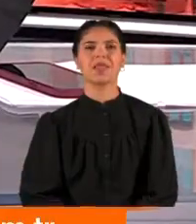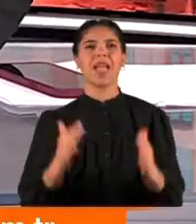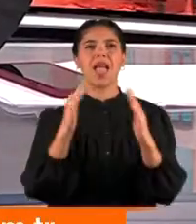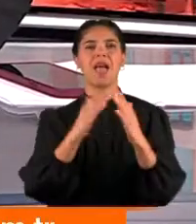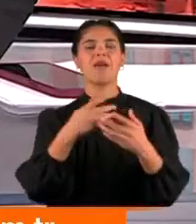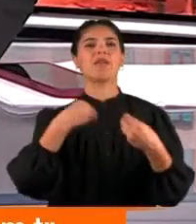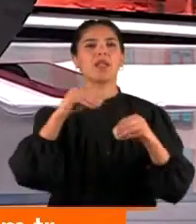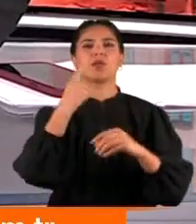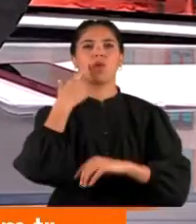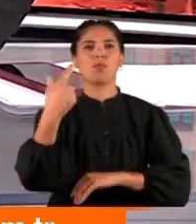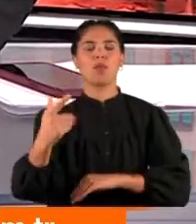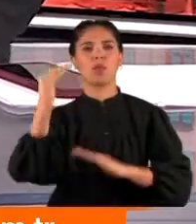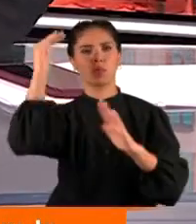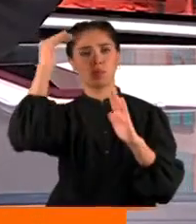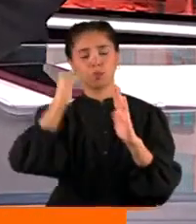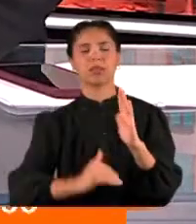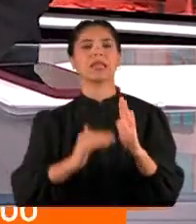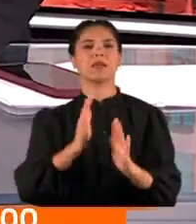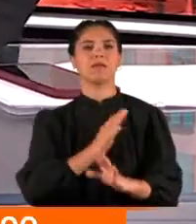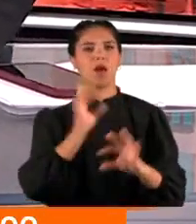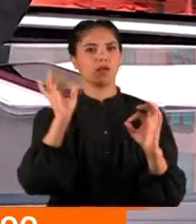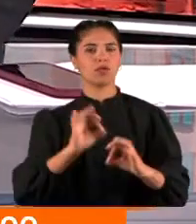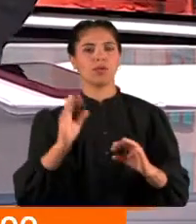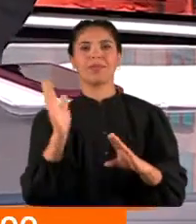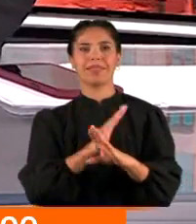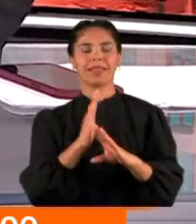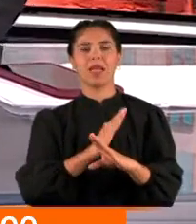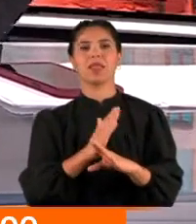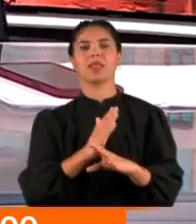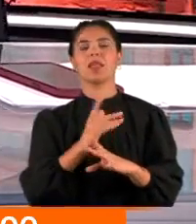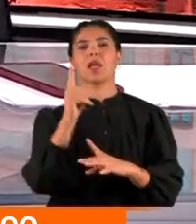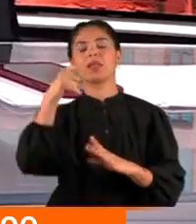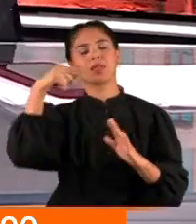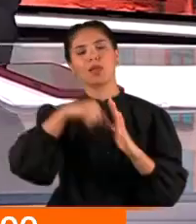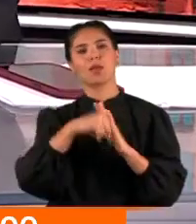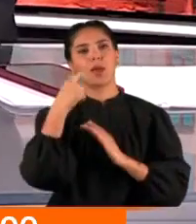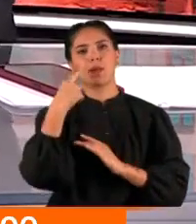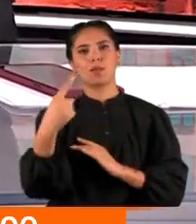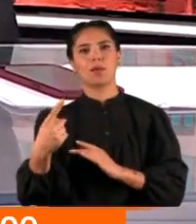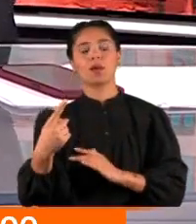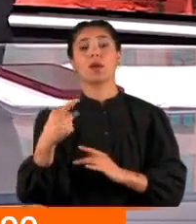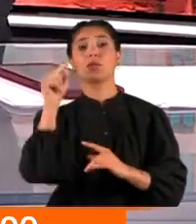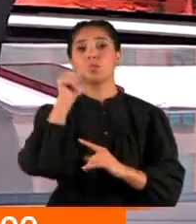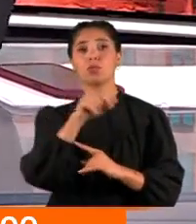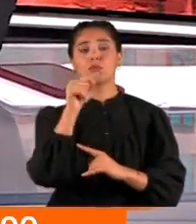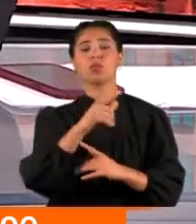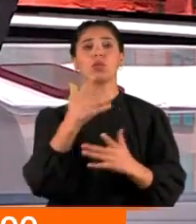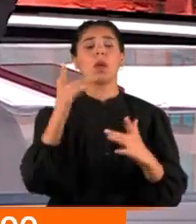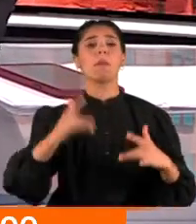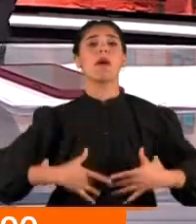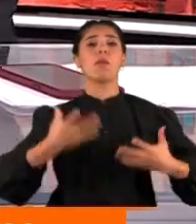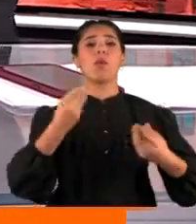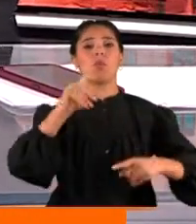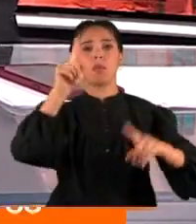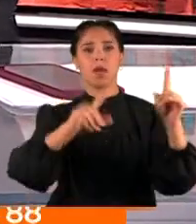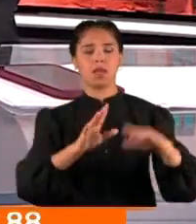Konut piyasasına da bir bakalım. Gözle görülür oranda bir düşüş var şu sıralarda. Nedeni ve sonuçlarıyla detaylıca ekrana da taşımıştık ama bu durumdan memnun olmayanlar da